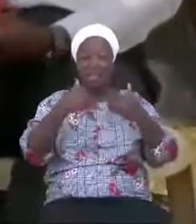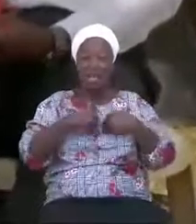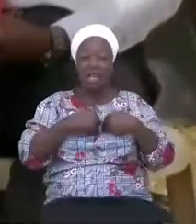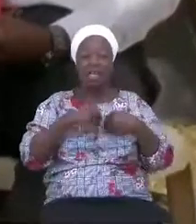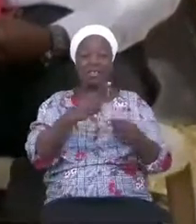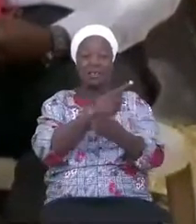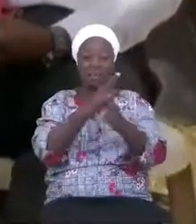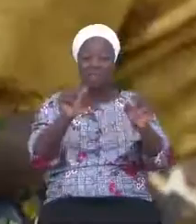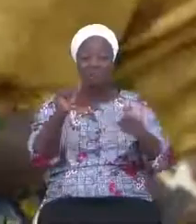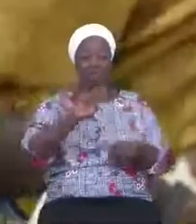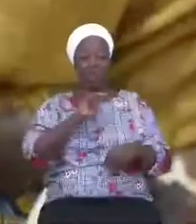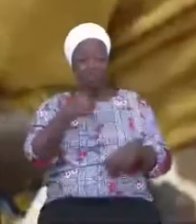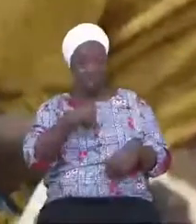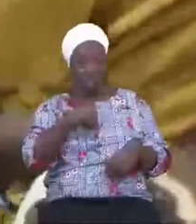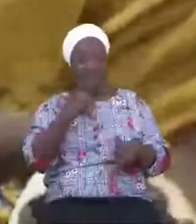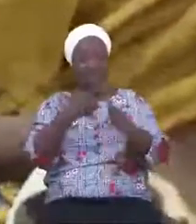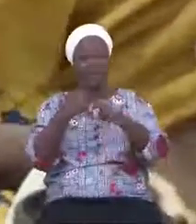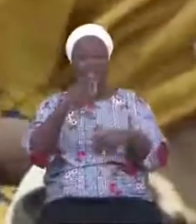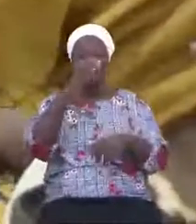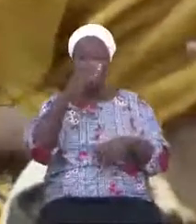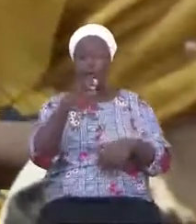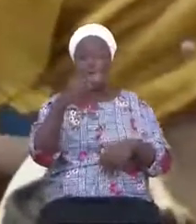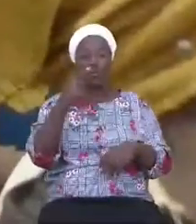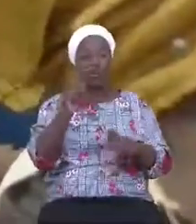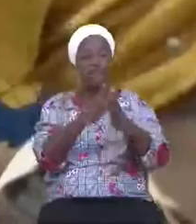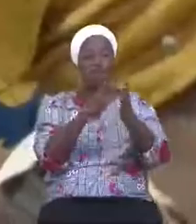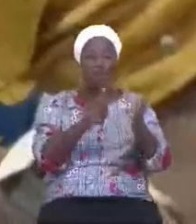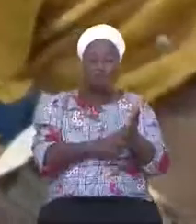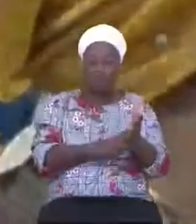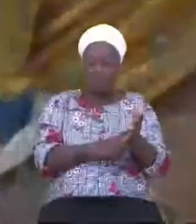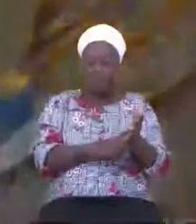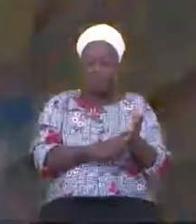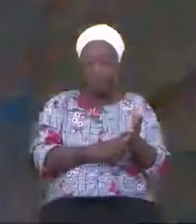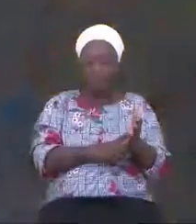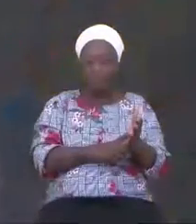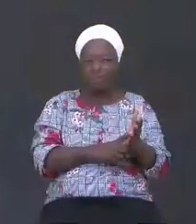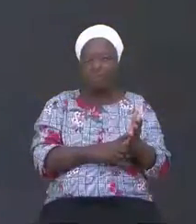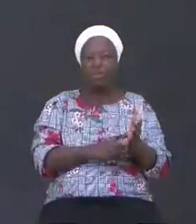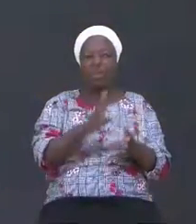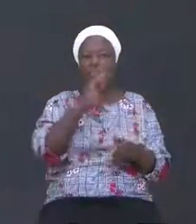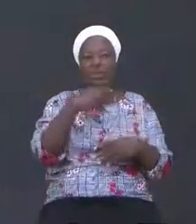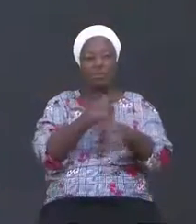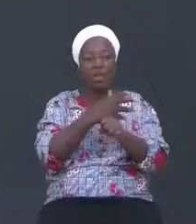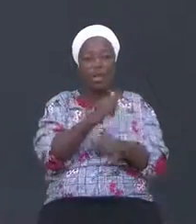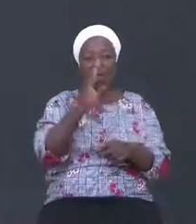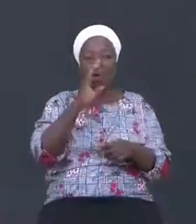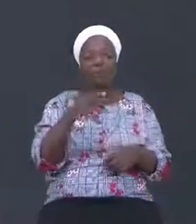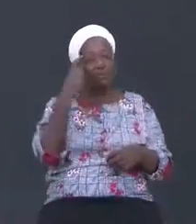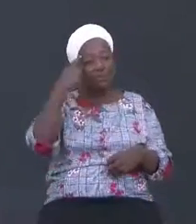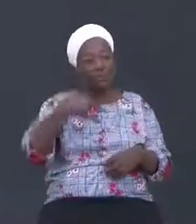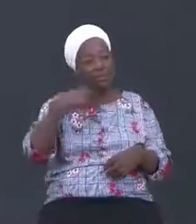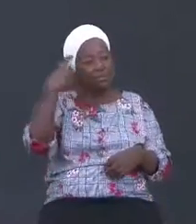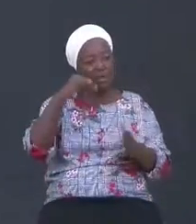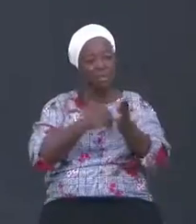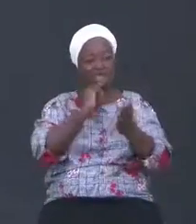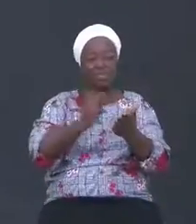Christ m'a racheté de la malédiction de la loi, étant devenu malédiction pour moi. Car il est écrit, maudit est